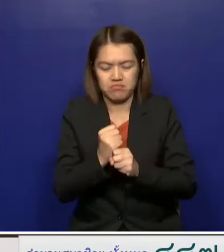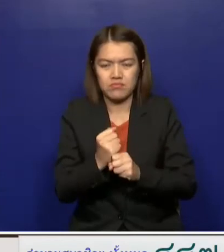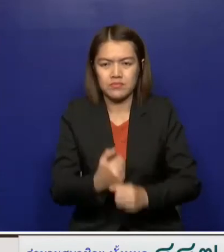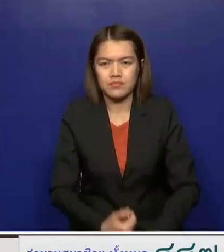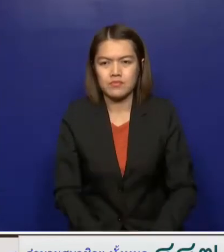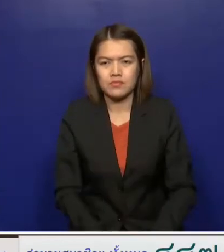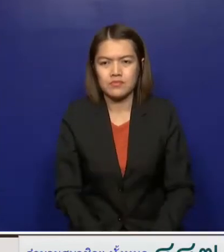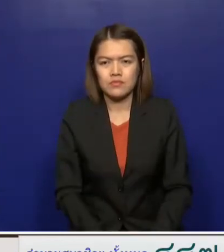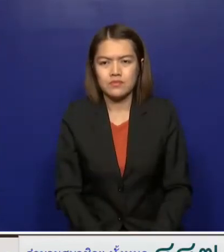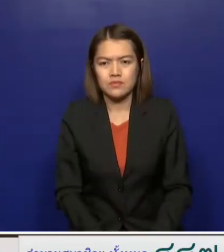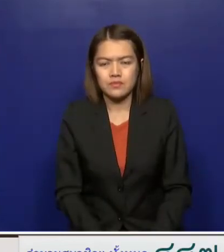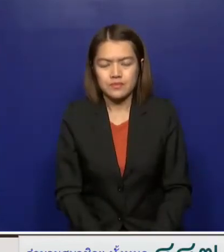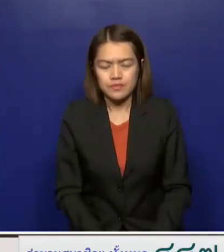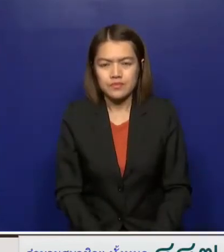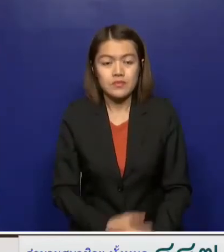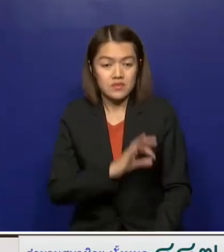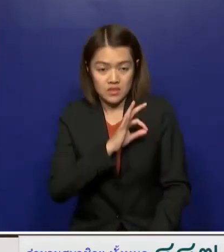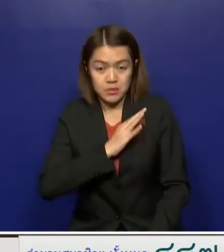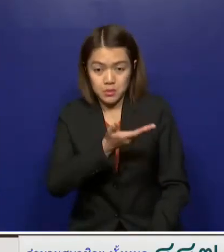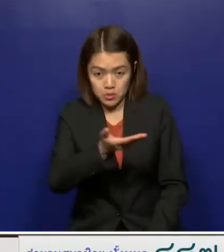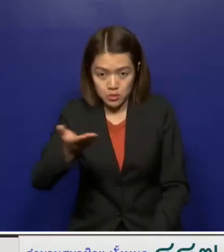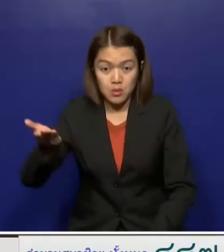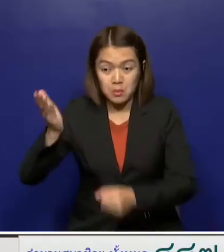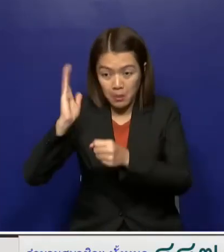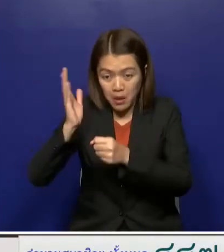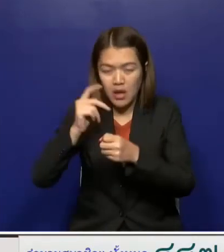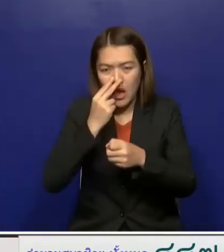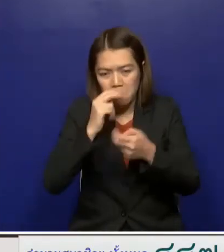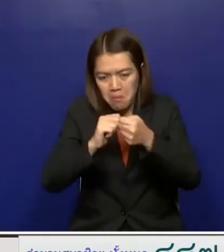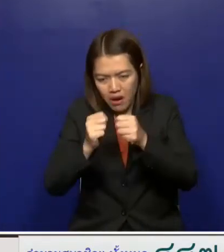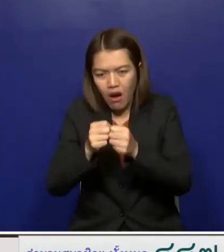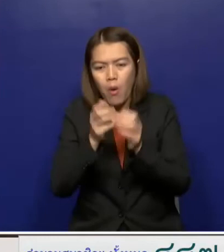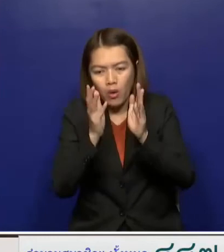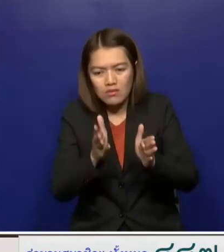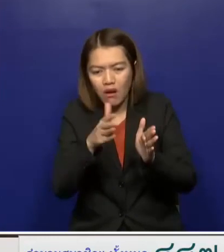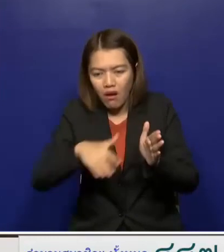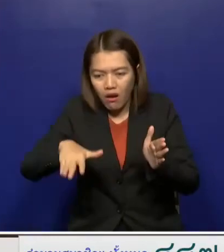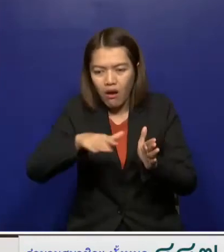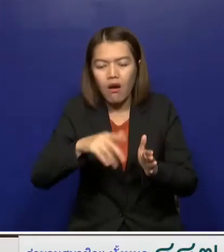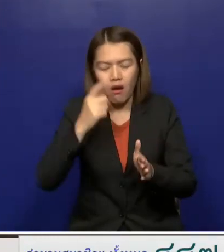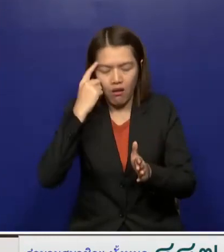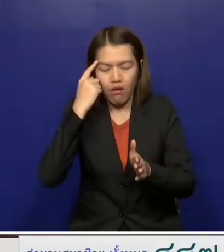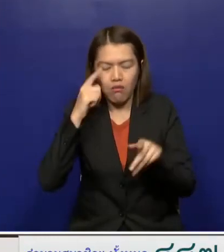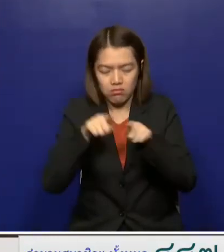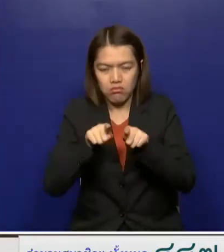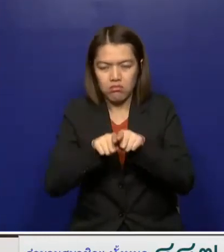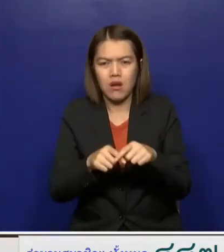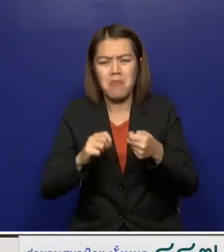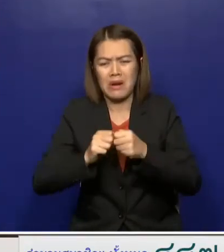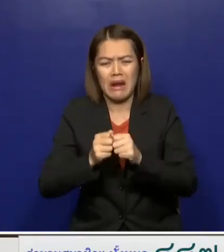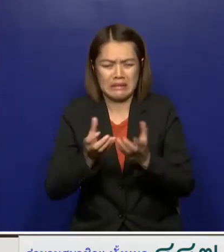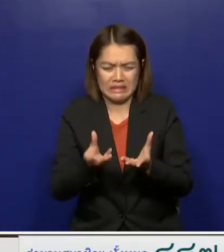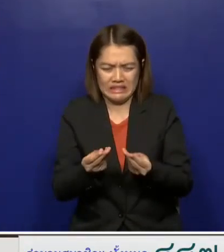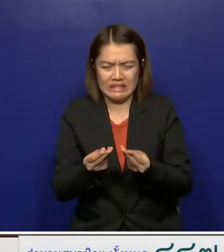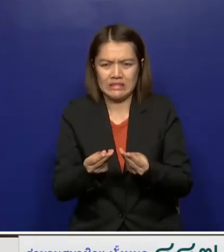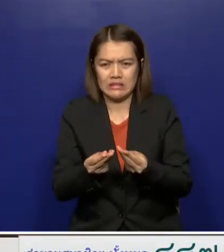เห็นด้วยนะครับที่สมัิทงหายได้พูดถงปัหาของคนเห่านี้ท่านครับปัญหาที่ดินเี่ยเป็ลากเง